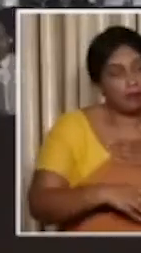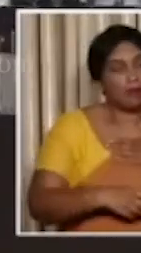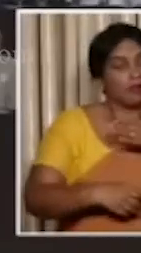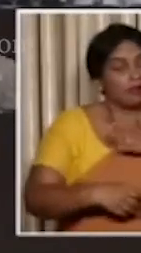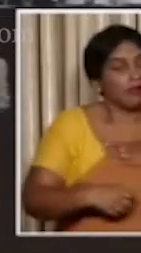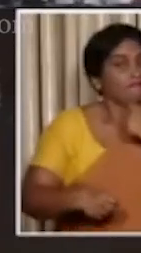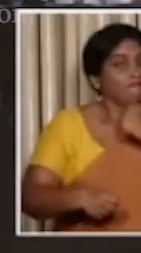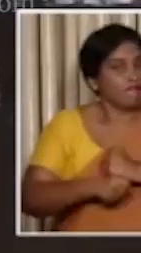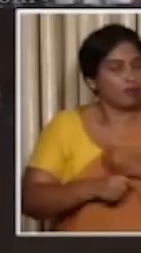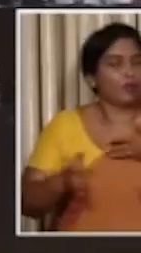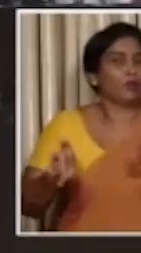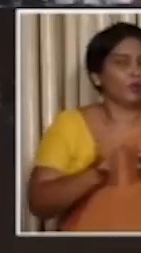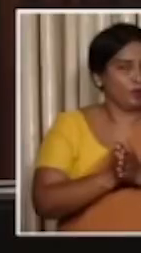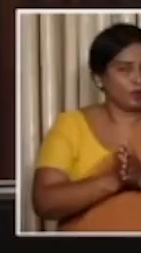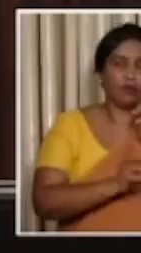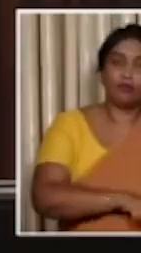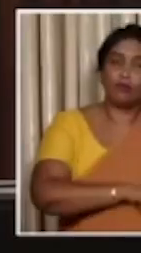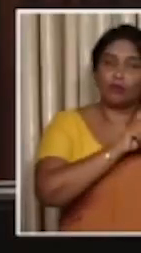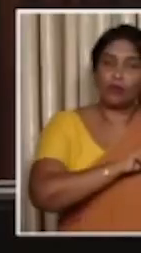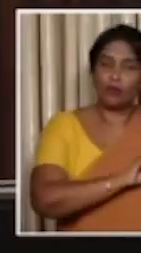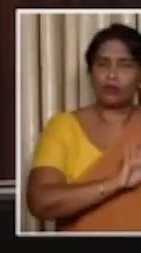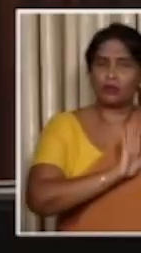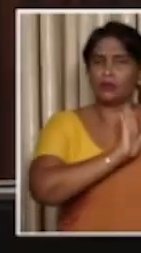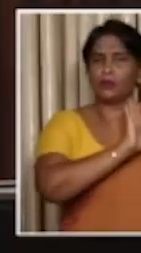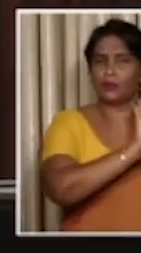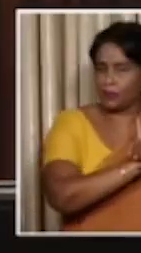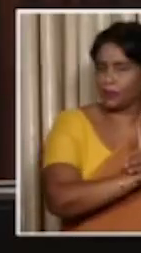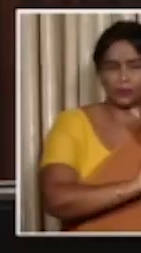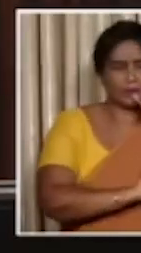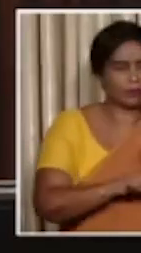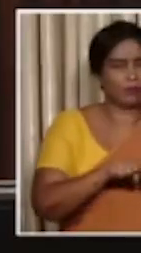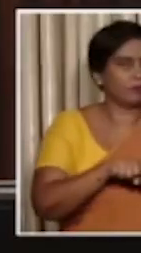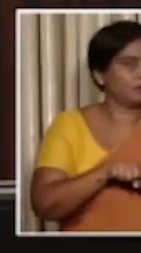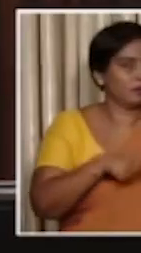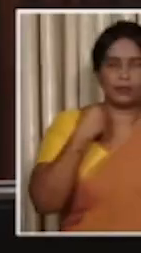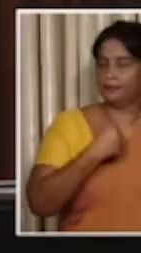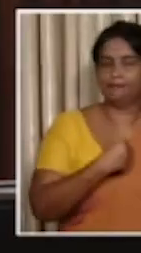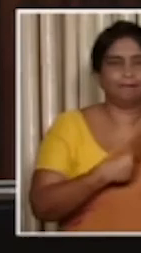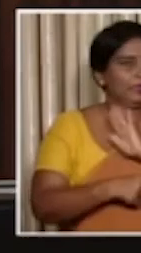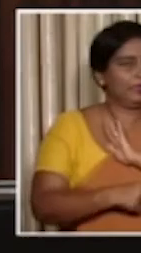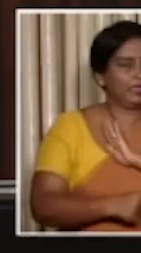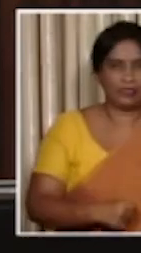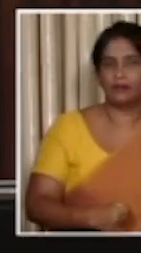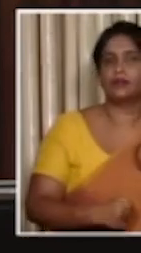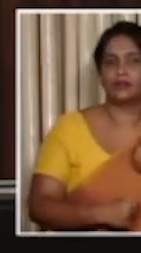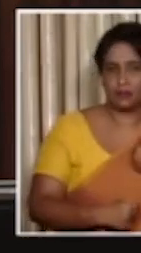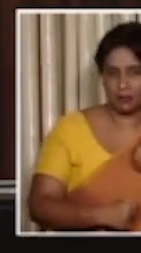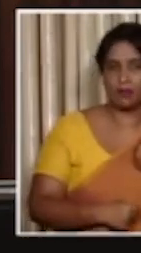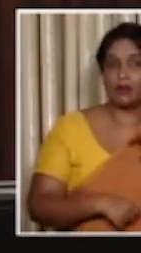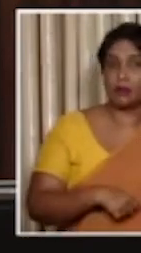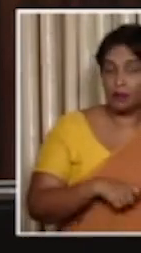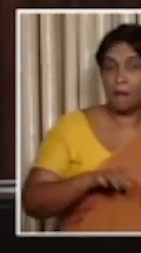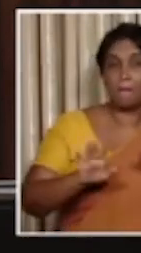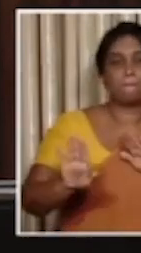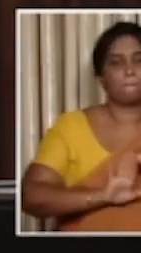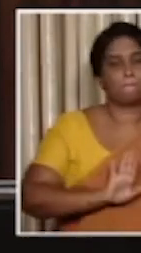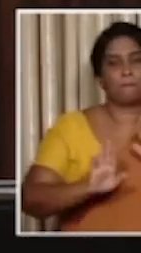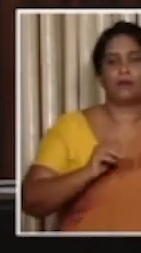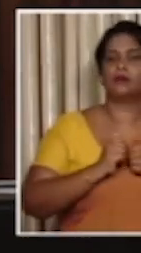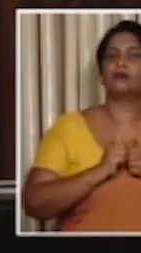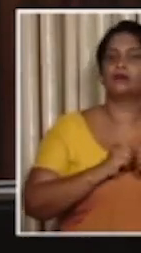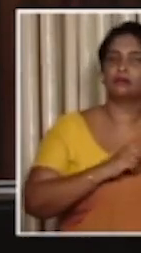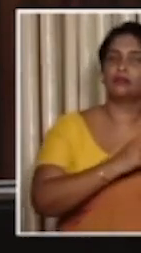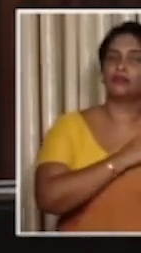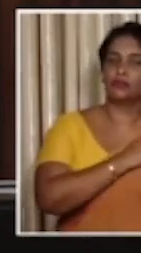රජයත් ඒ ජනතාව අතර තියෙන බැඳීම කිසිසේත්ම උල්ලංඝනය වෙන්න ඉඩ නොදී මේ පාලනය පවත්වාගෙන යන්න